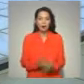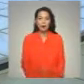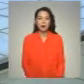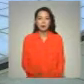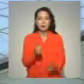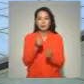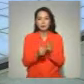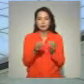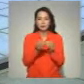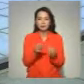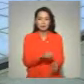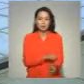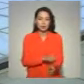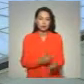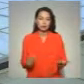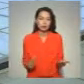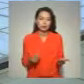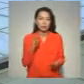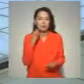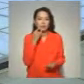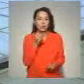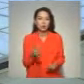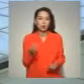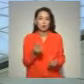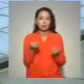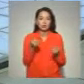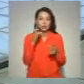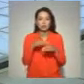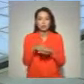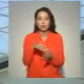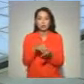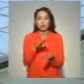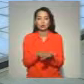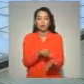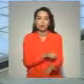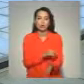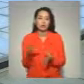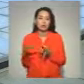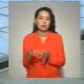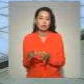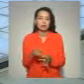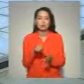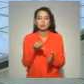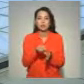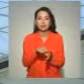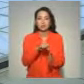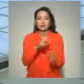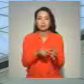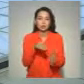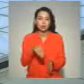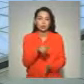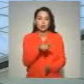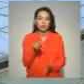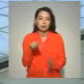Каждый десятый наркоман живет в Павлодарской области. Сейчас в стране на учете по наркозависимости состоят 18 тысяч человек. Из